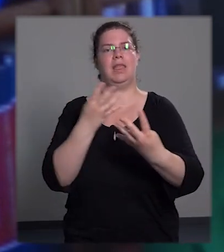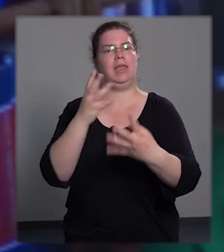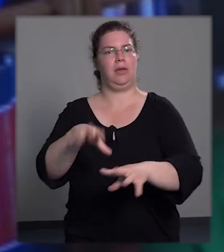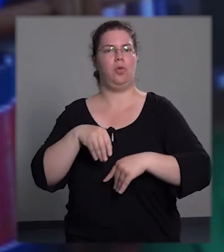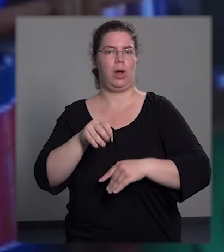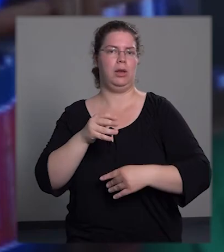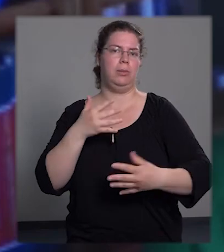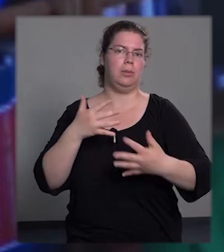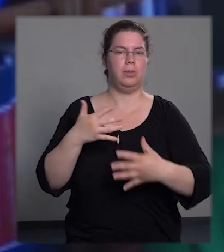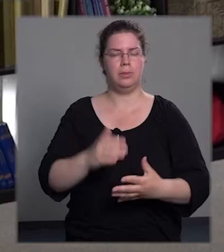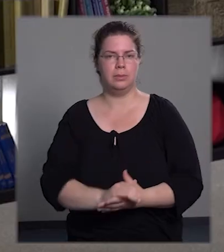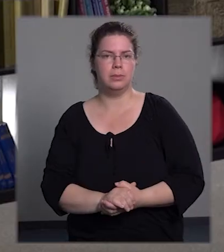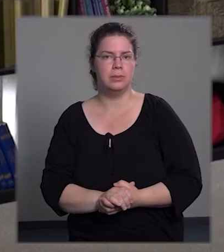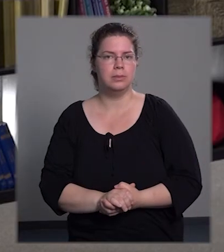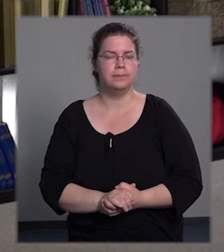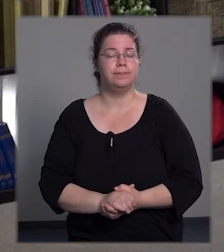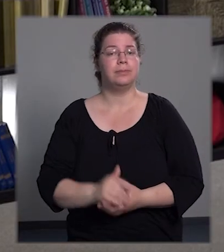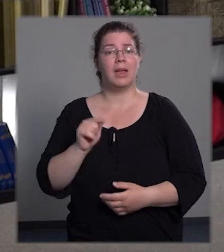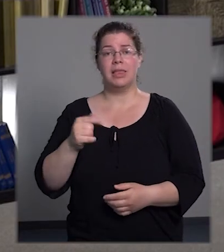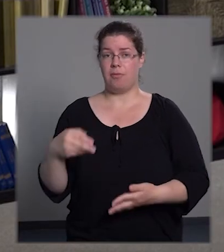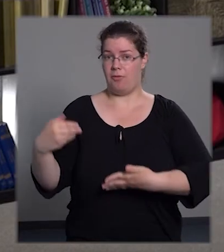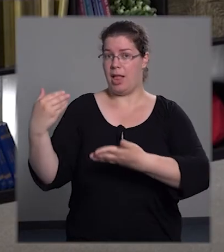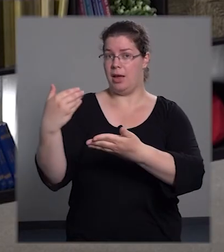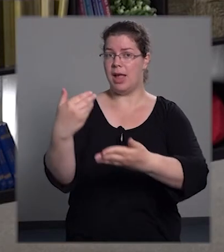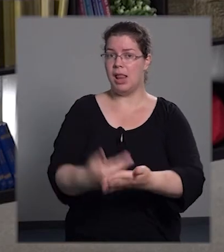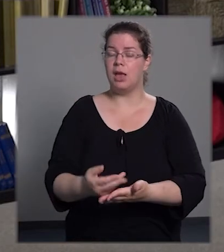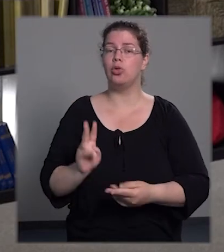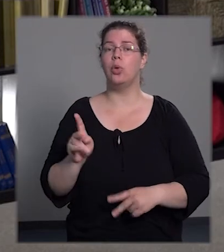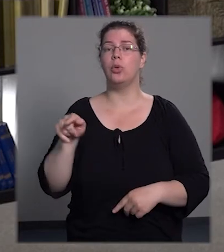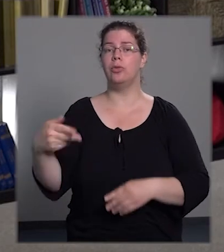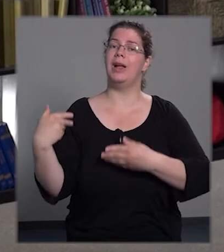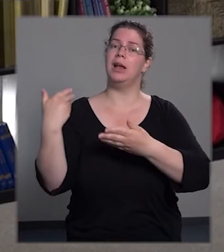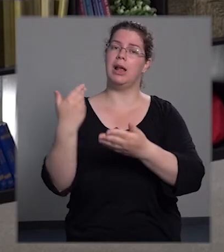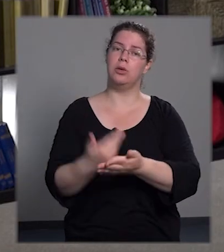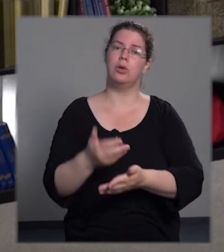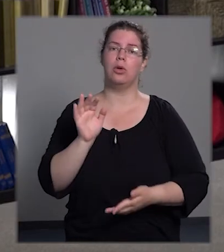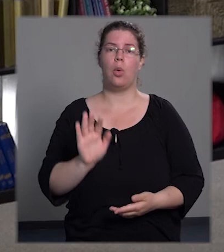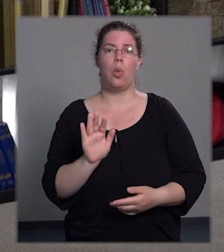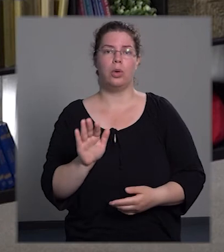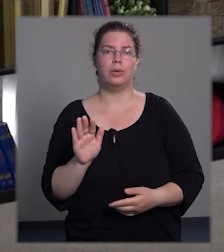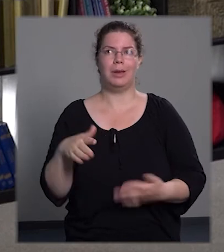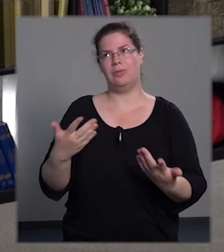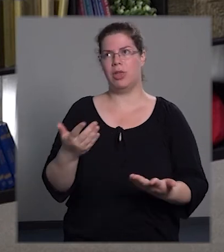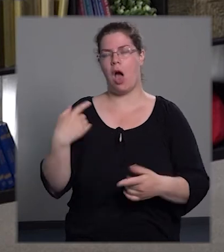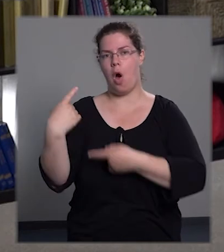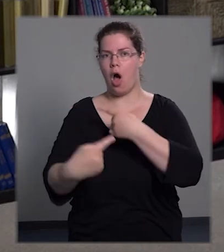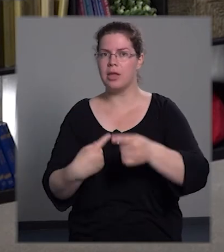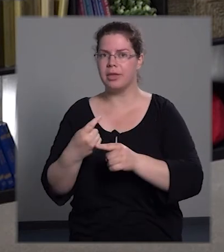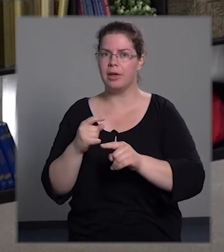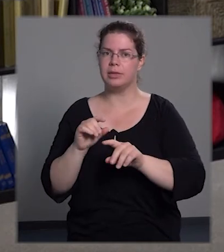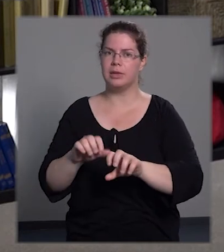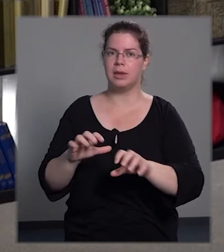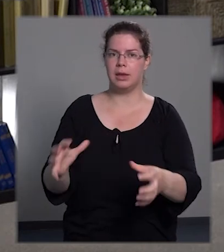barát, vendégbarát. Maga ez a felajánlás, hogy ő felajánlotta azt, hogy az otthonát, illetve a hagyatékát átadja,